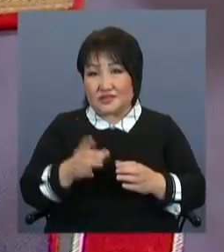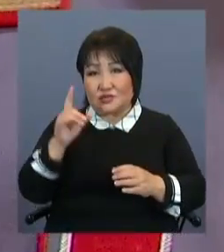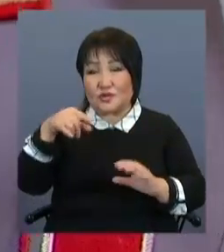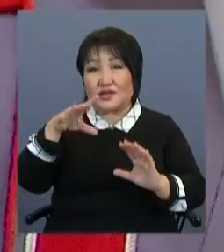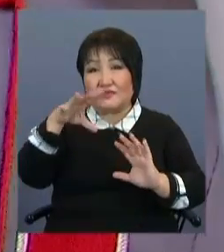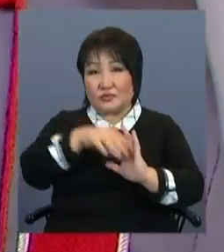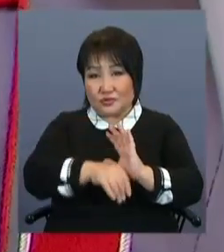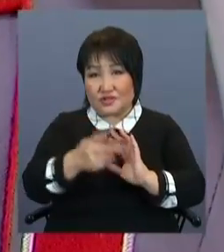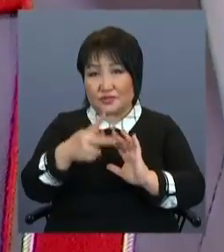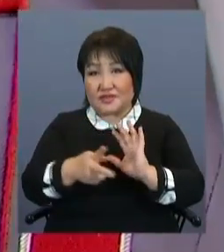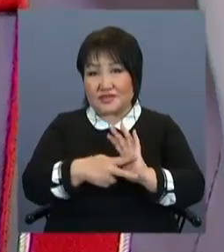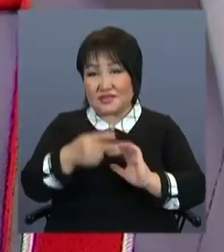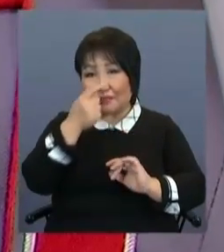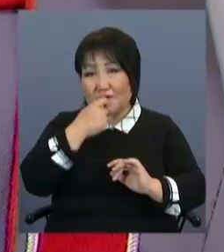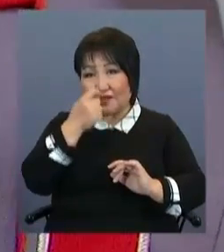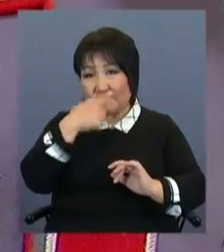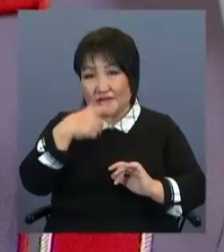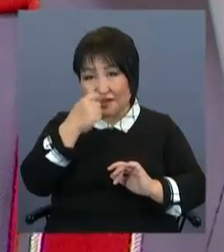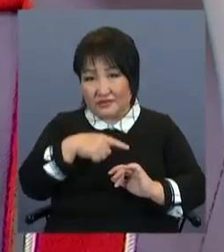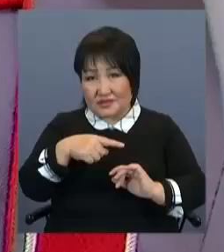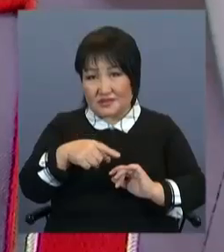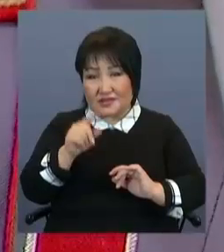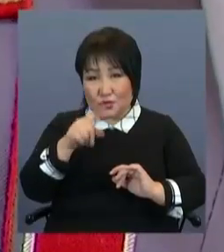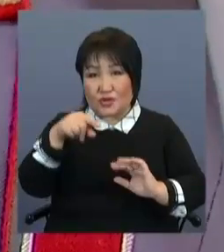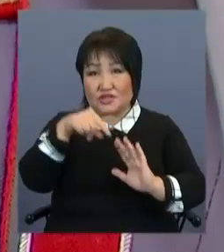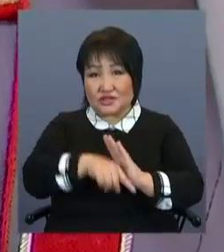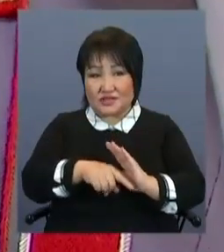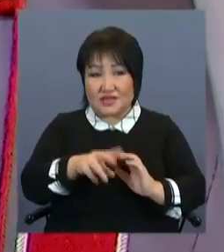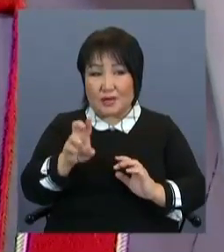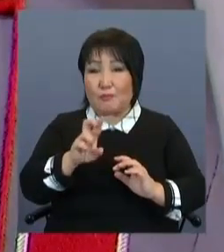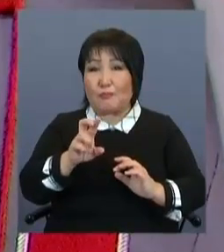панфиловшылар, соның ішінде Бауыржан, Мәлік,